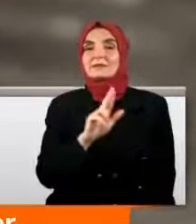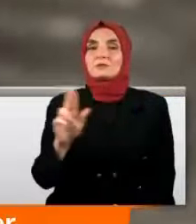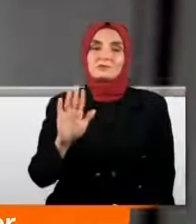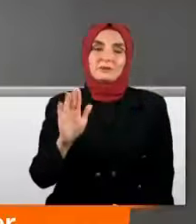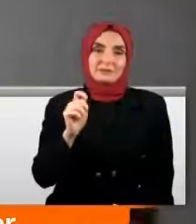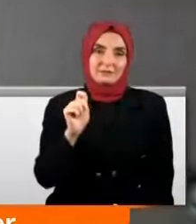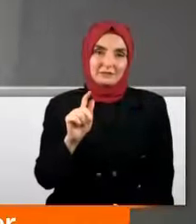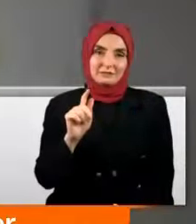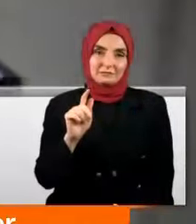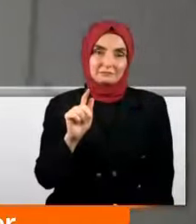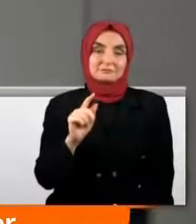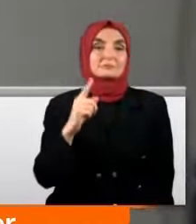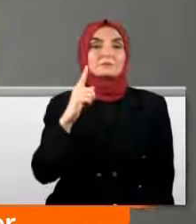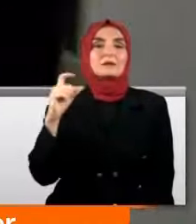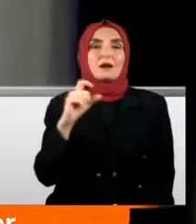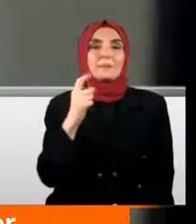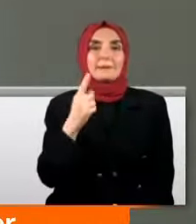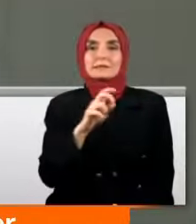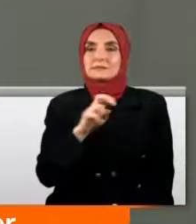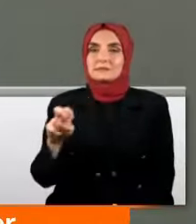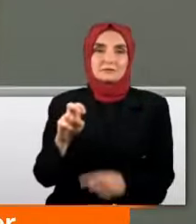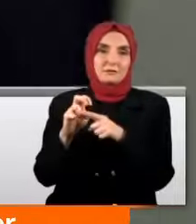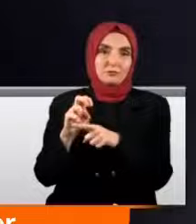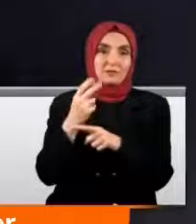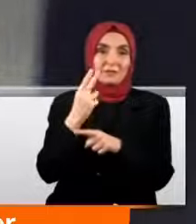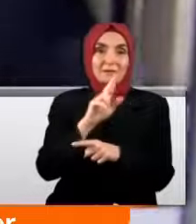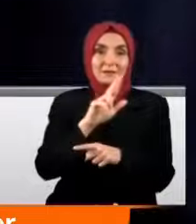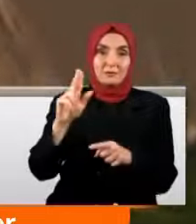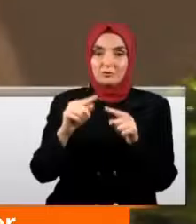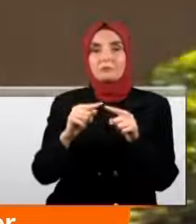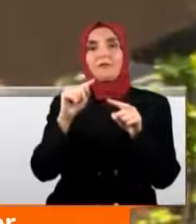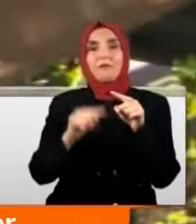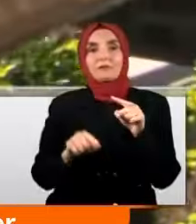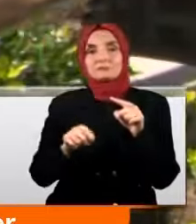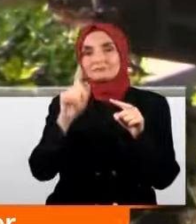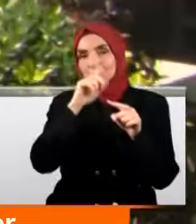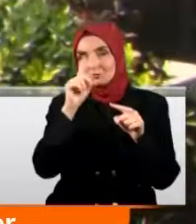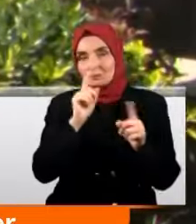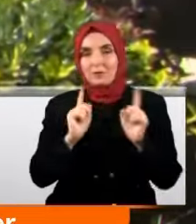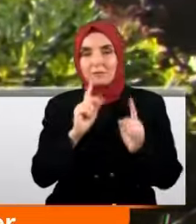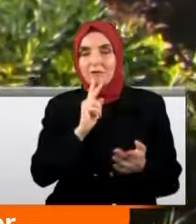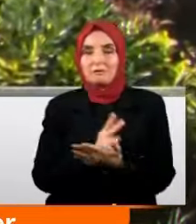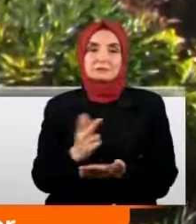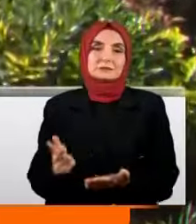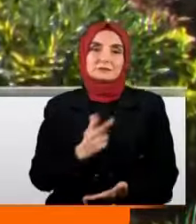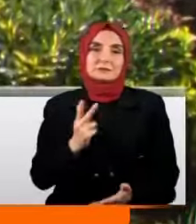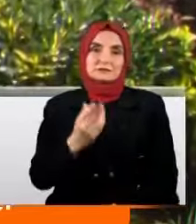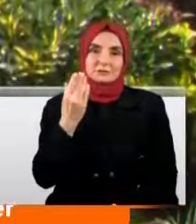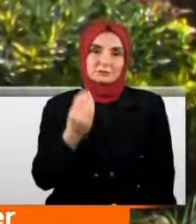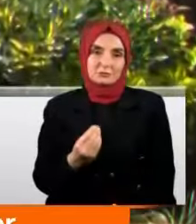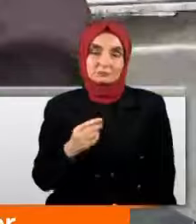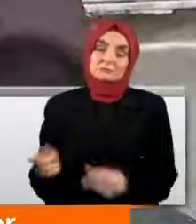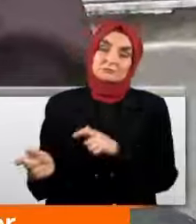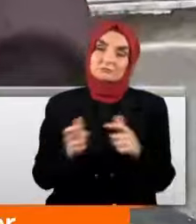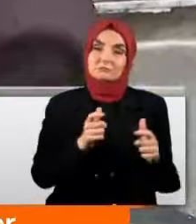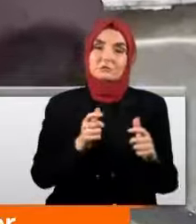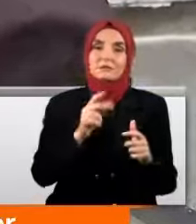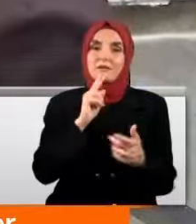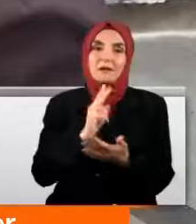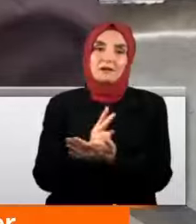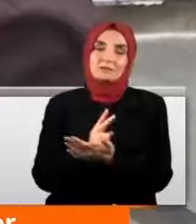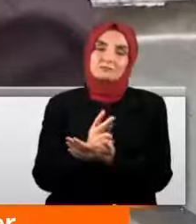ücreti yasal sınırın altında kaldığı için mahkeme jet hızıyla sonuçlandı. Kiracı için verilen tahliye kararı da emsal oldu. Kiracı